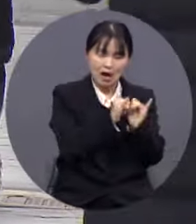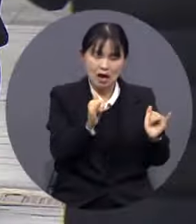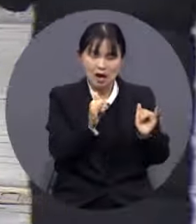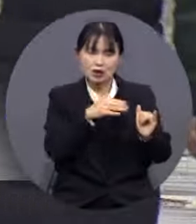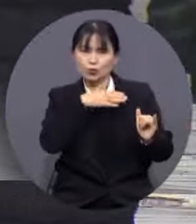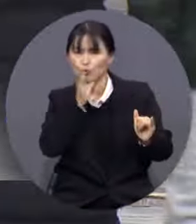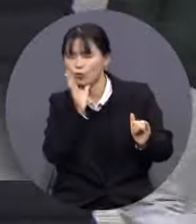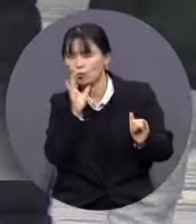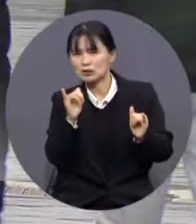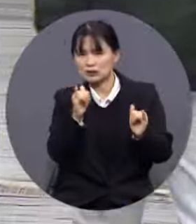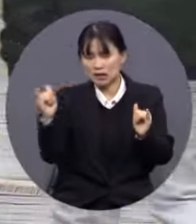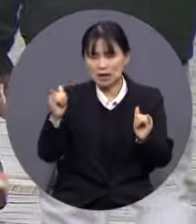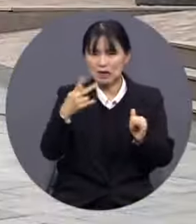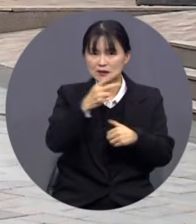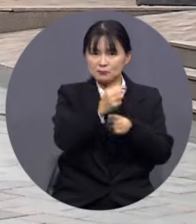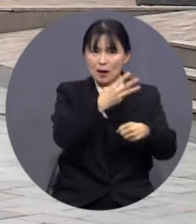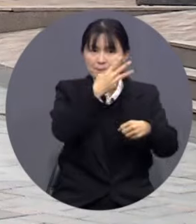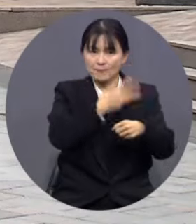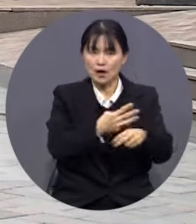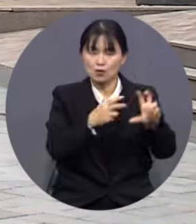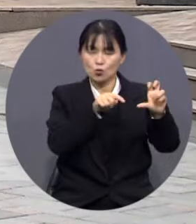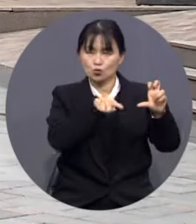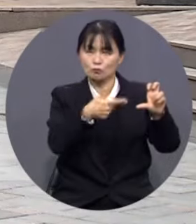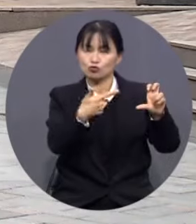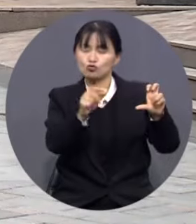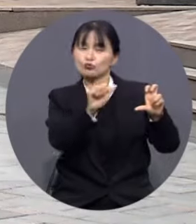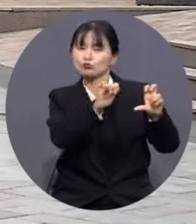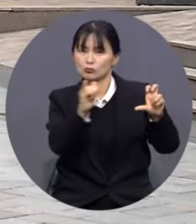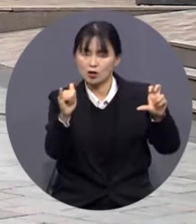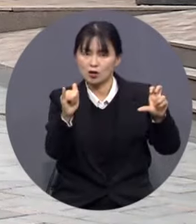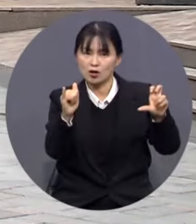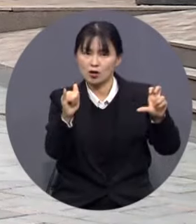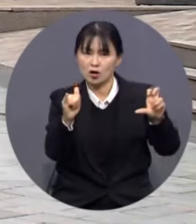비율은 2023년 25.6명에서